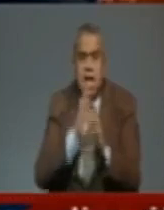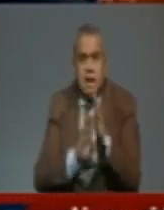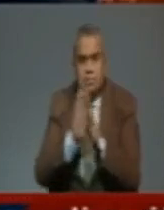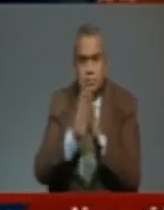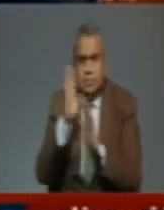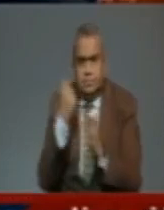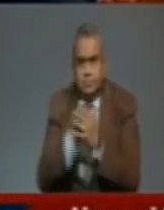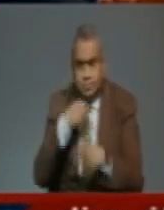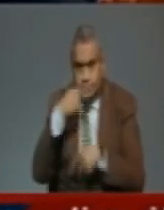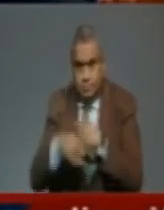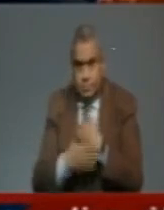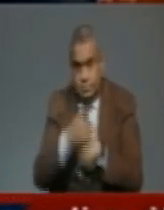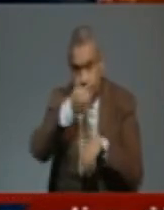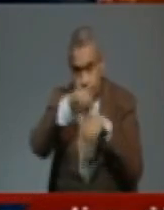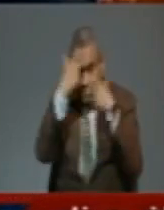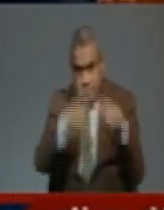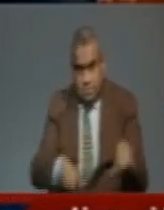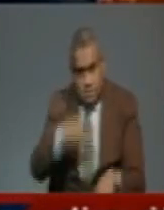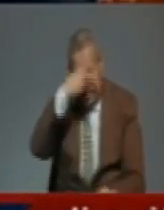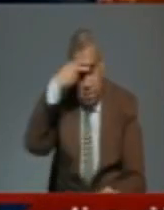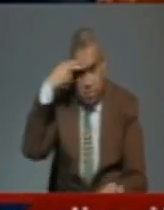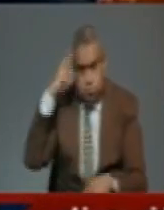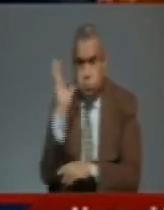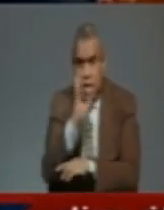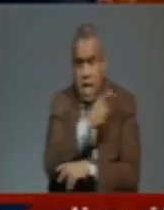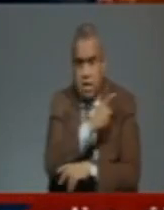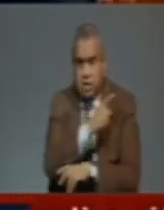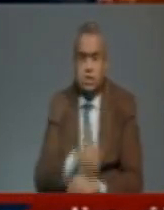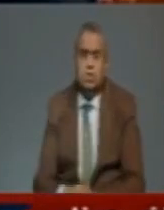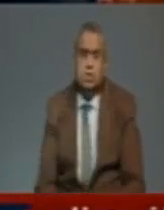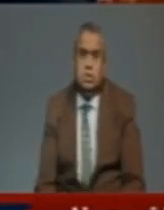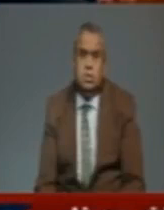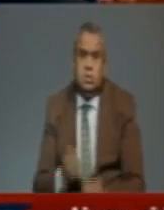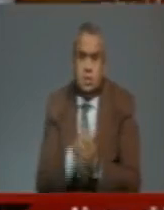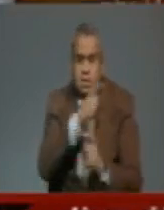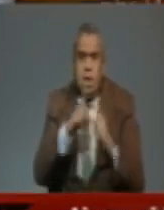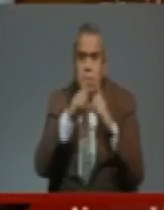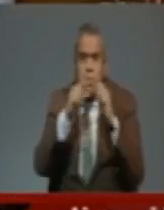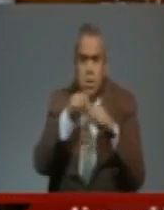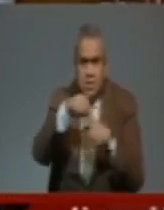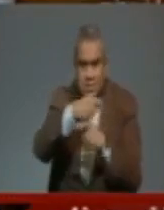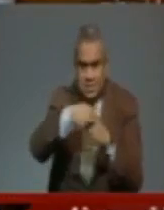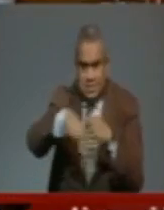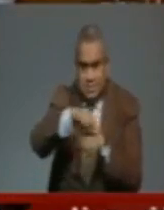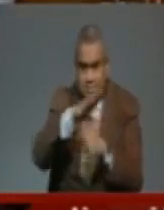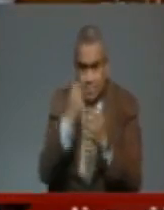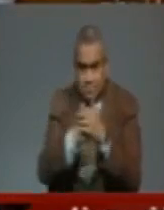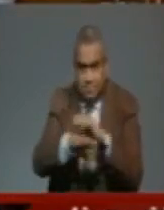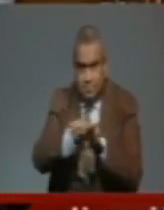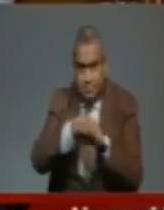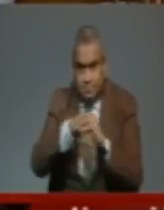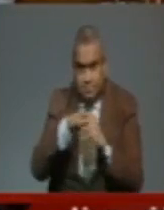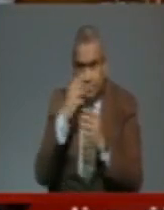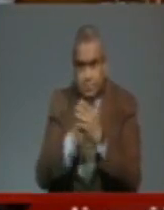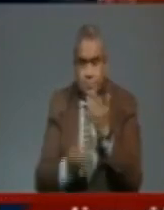في العريش اللي كان الميناء القديم المثلث دوت، عشان اعمل ده كله وما الاقي فيه ظهير